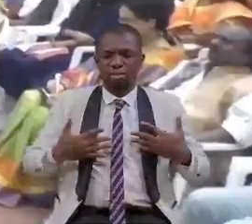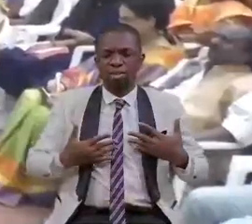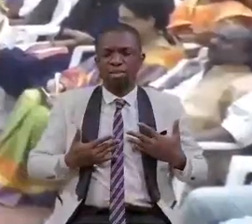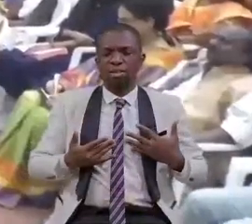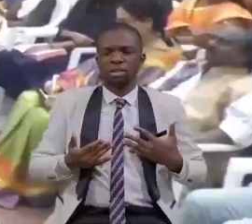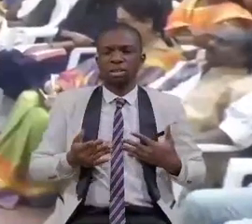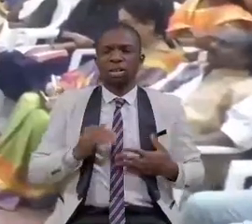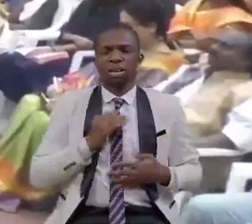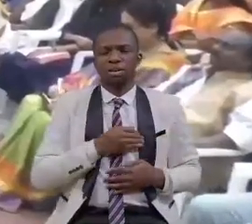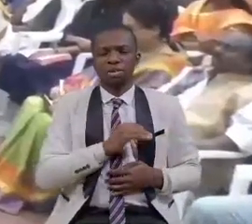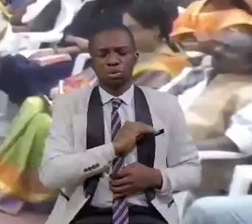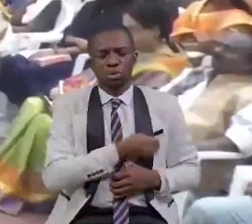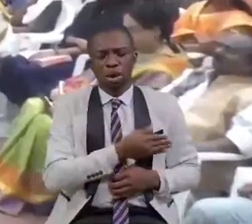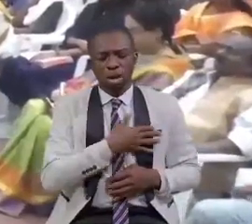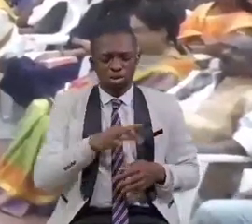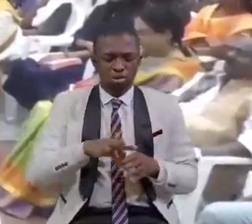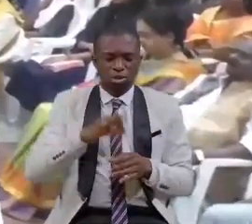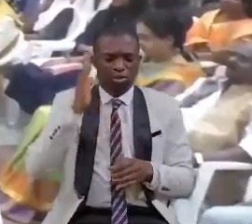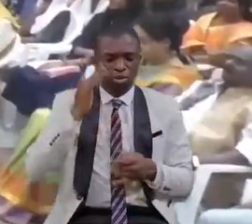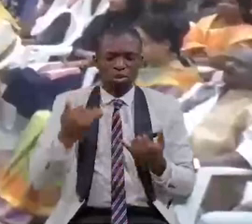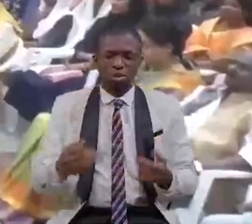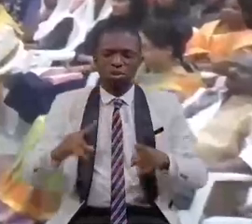Notre âme et notre esprit iront vers Dieu.